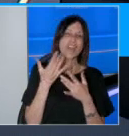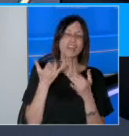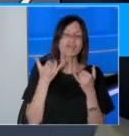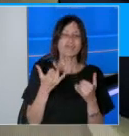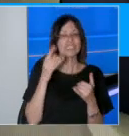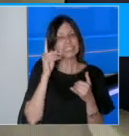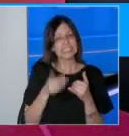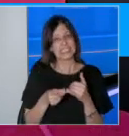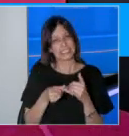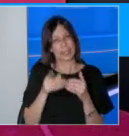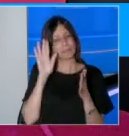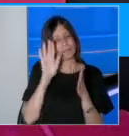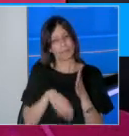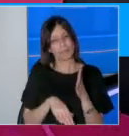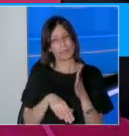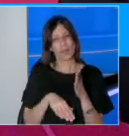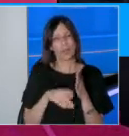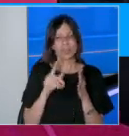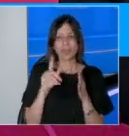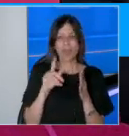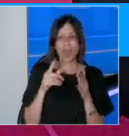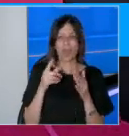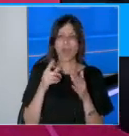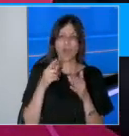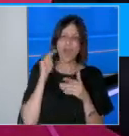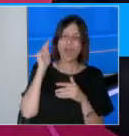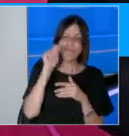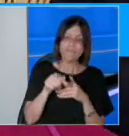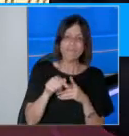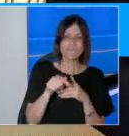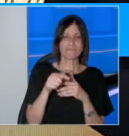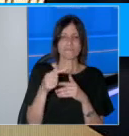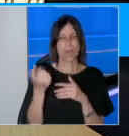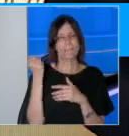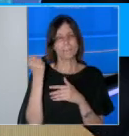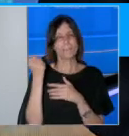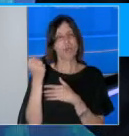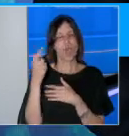צריך להוריד את, אתה יודע, את הרגל מהגז ולא לעלות בכל הכוח להר הבית?